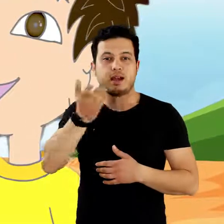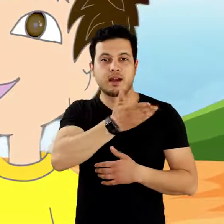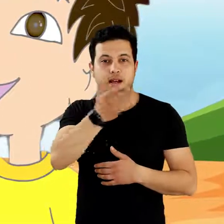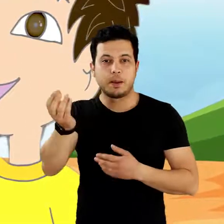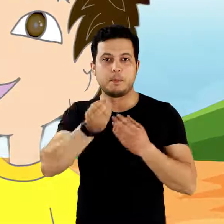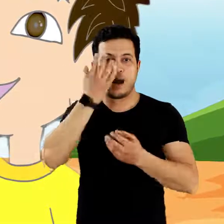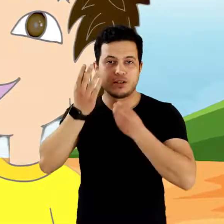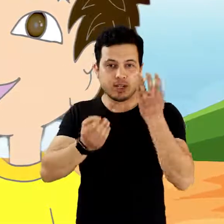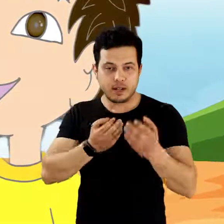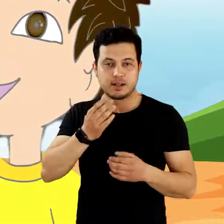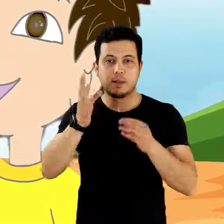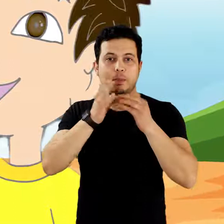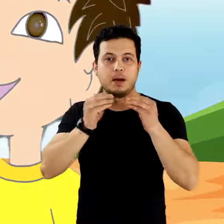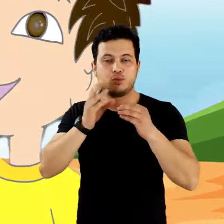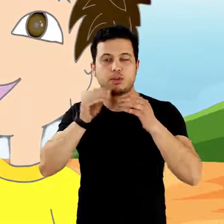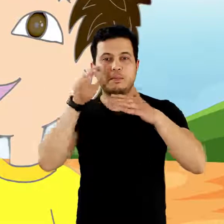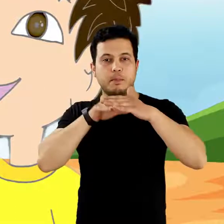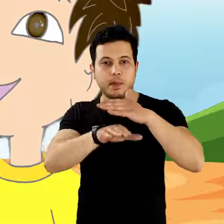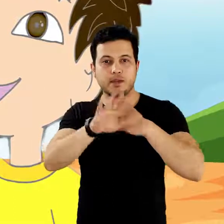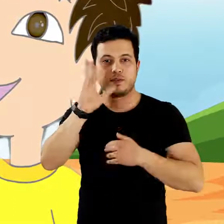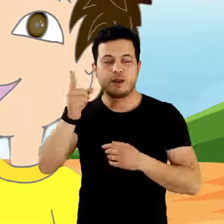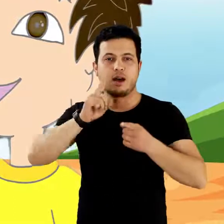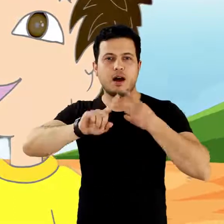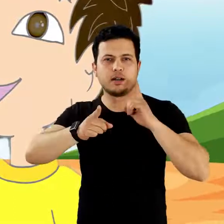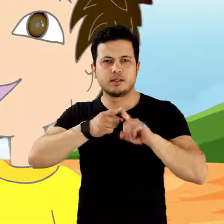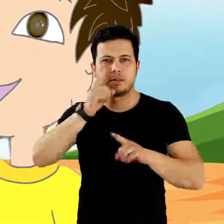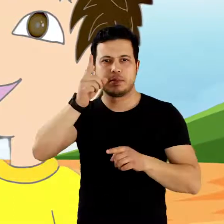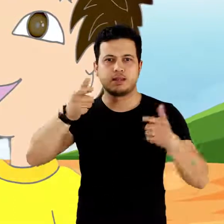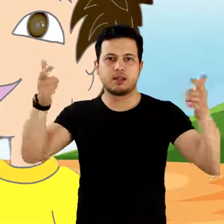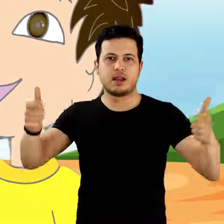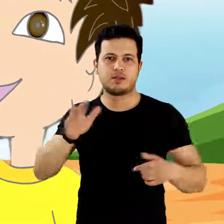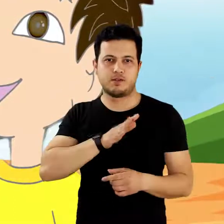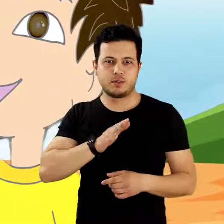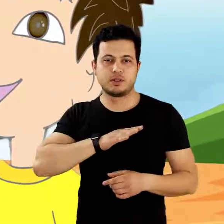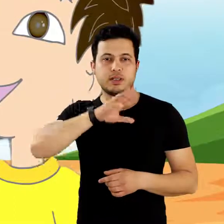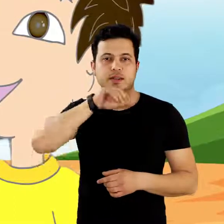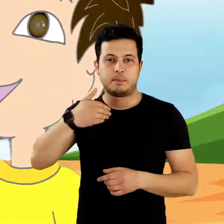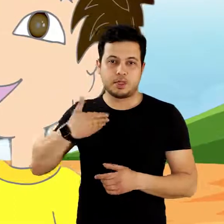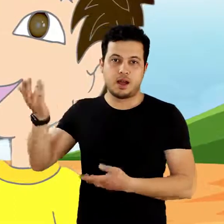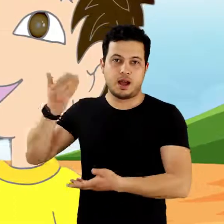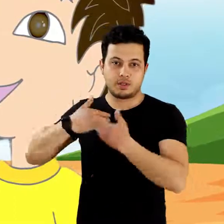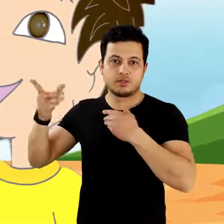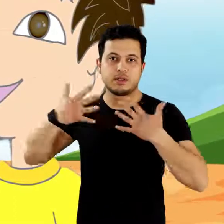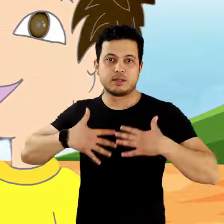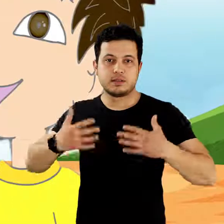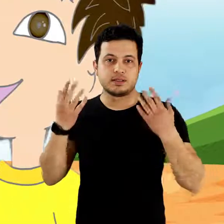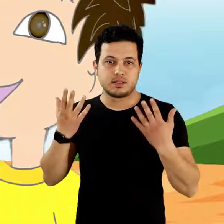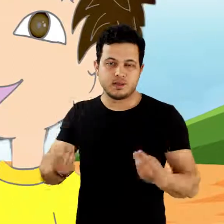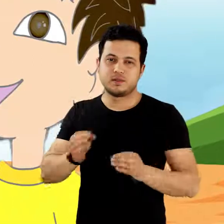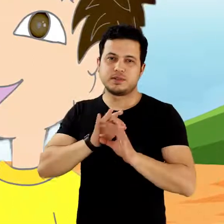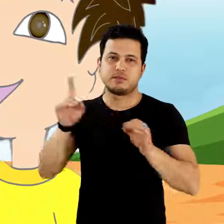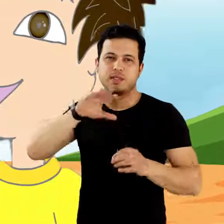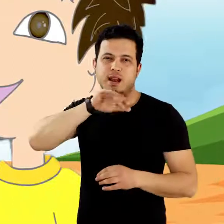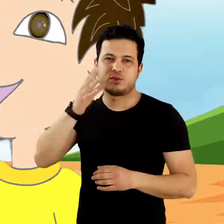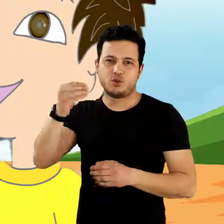festivalleri, pamuktan bir mağarası ve antik bir kenti varmış. Dedemiz ve ninemiz sağlığı yerinde olmadığı için biz de belki sen bize